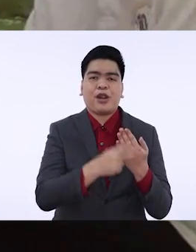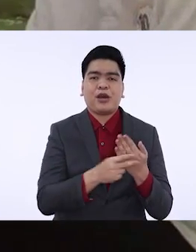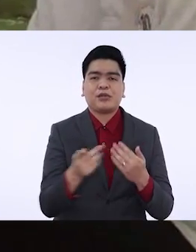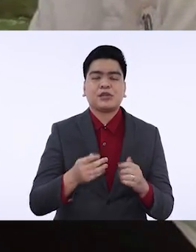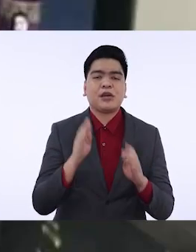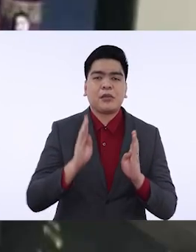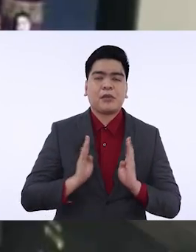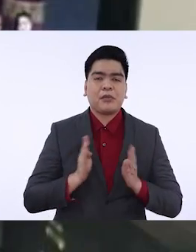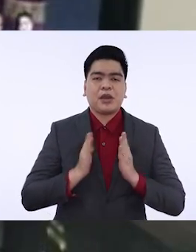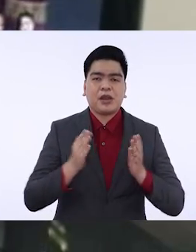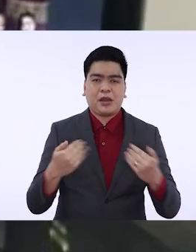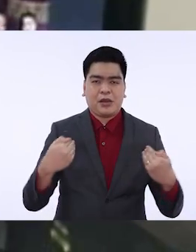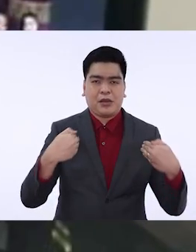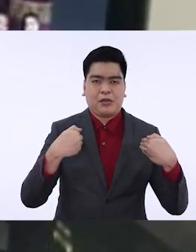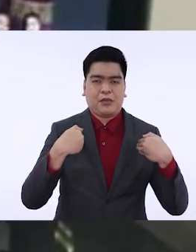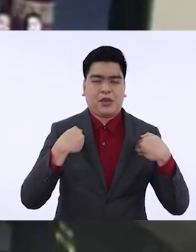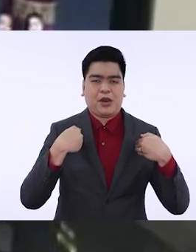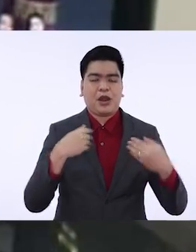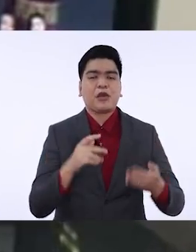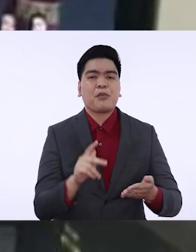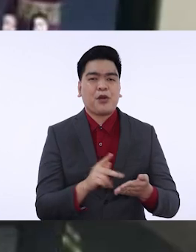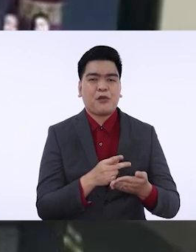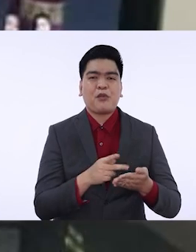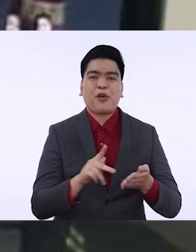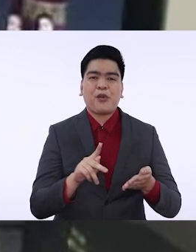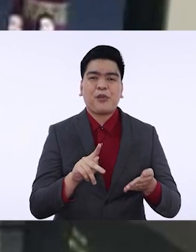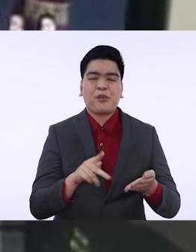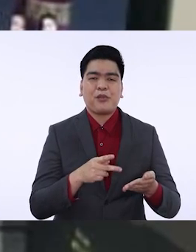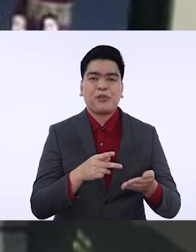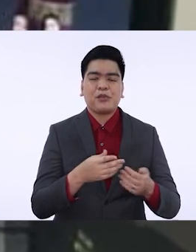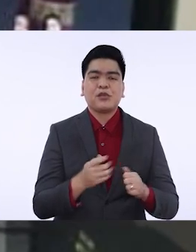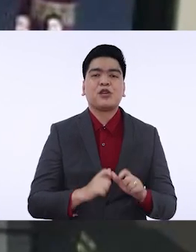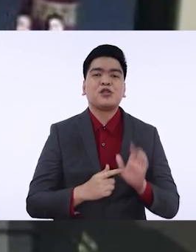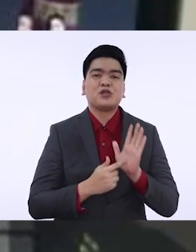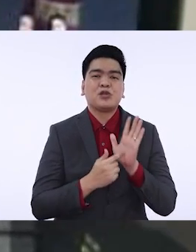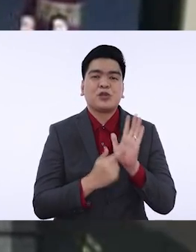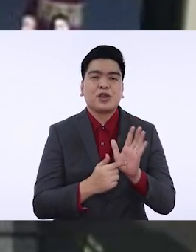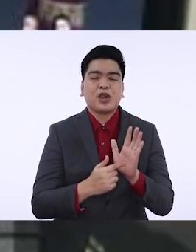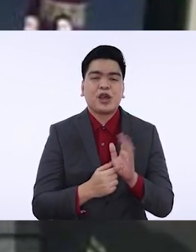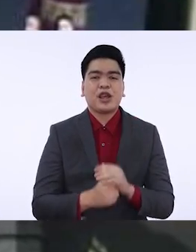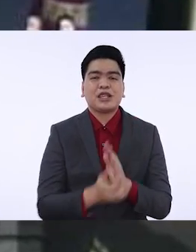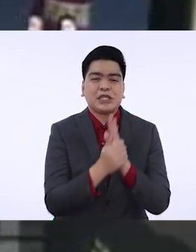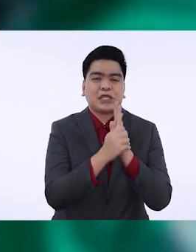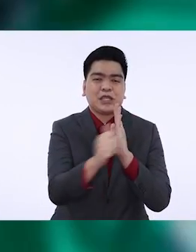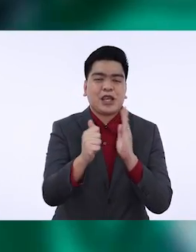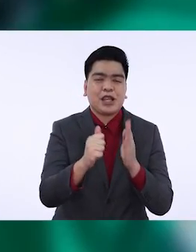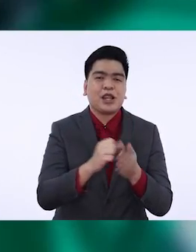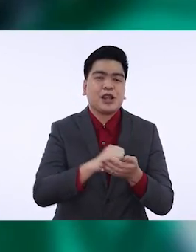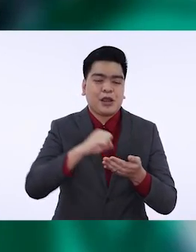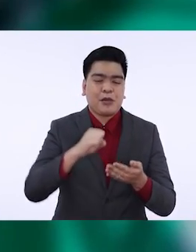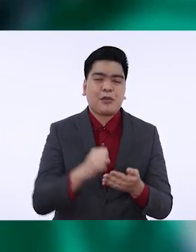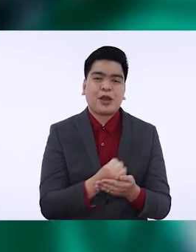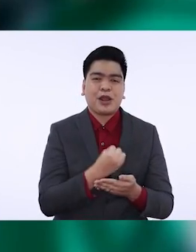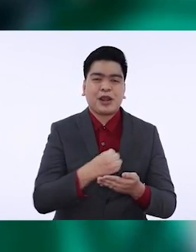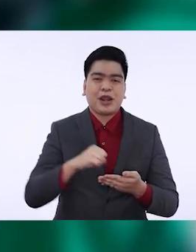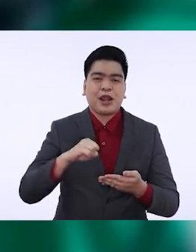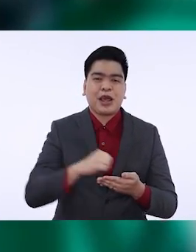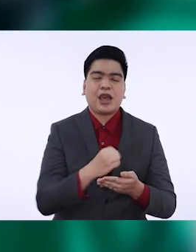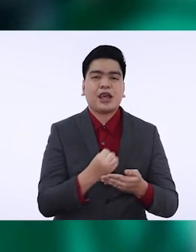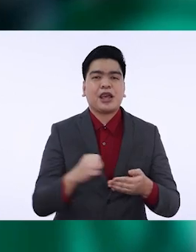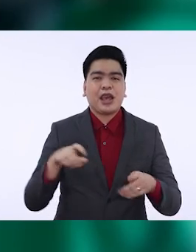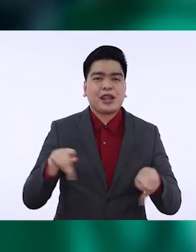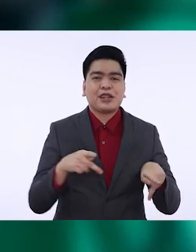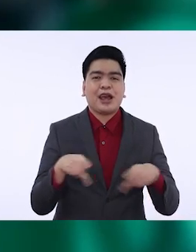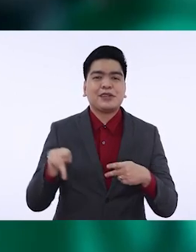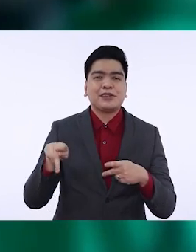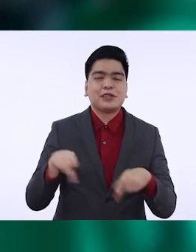kung saan mayroong mga nagtanghal at nagpakita ng kanilang talento sa pag-awit at kahit sa pagsayaw sa pamamagitan ng